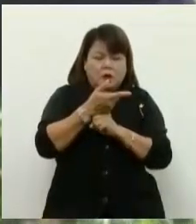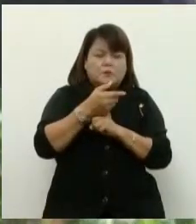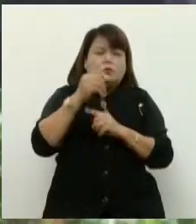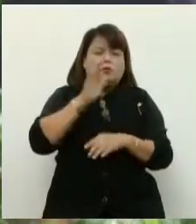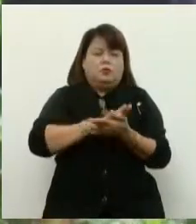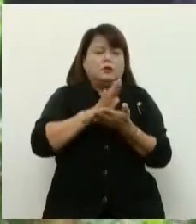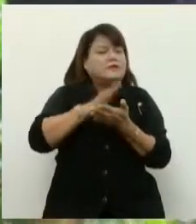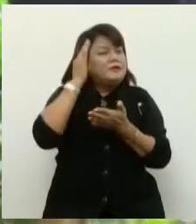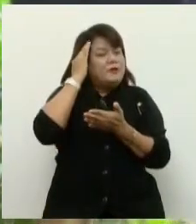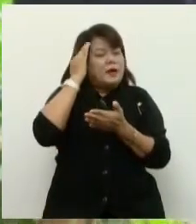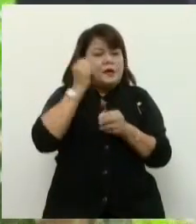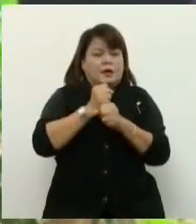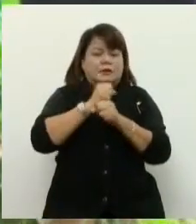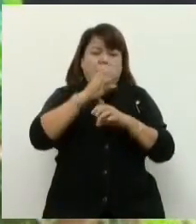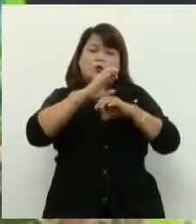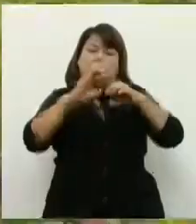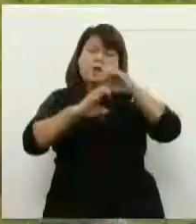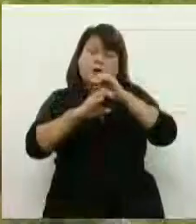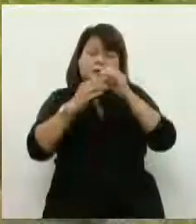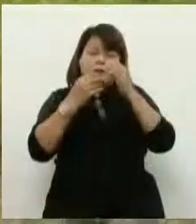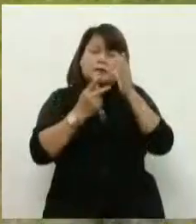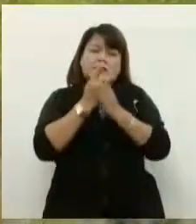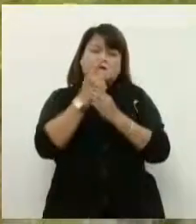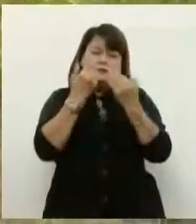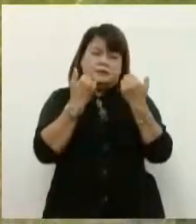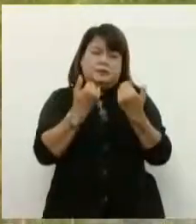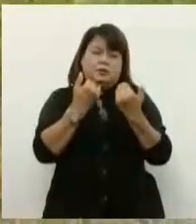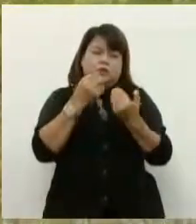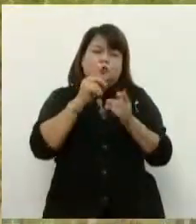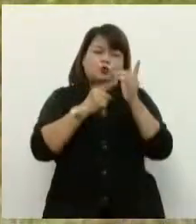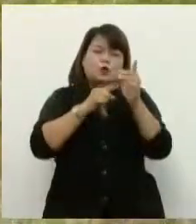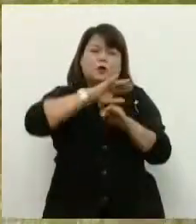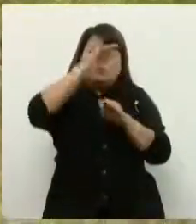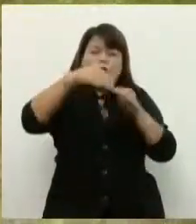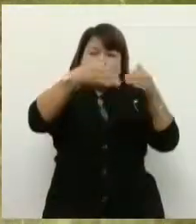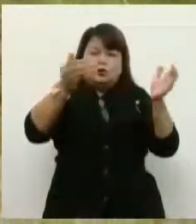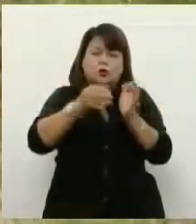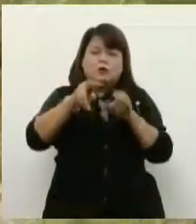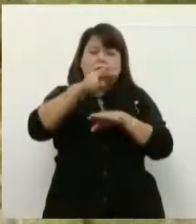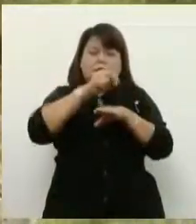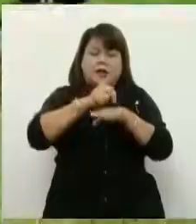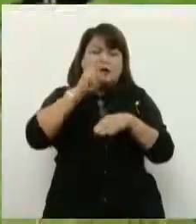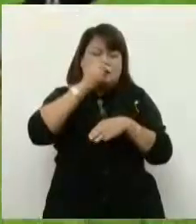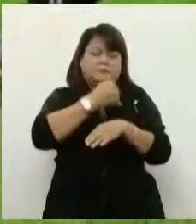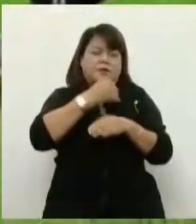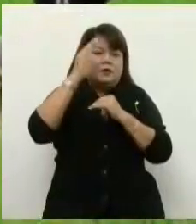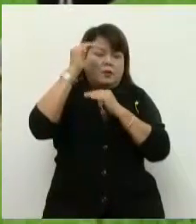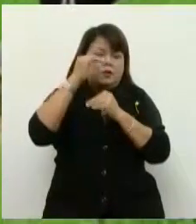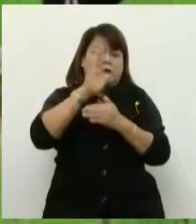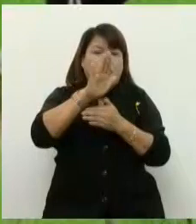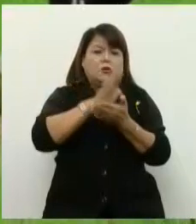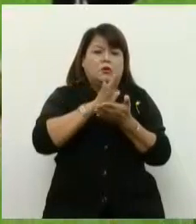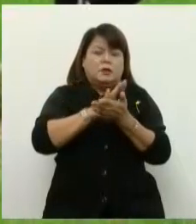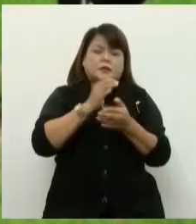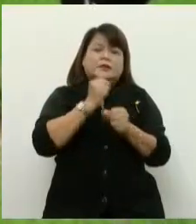ว่าการดำเนินโครงการอารยะเกษตรด้วยโคกหนองนาแห่งน้ำใจและความหวังของโรงเรียนที่ด